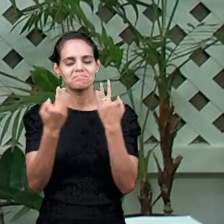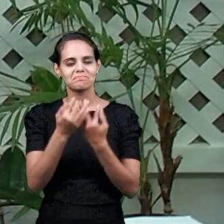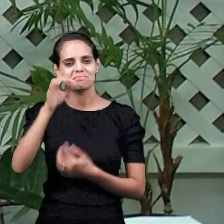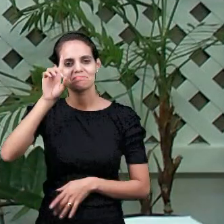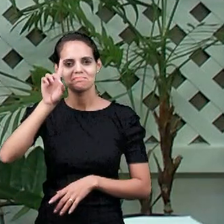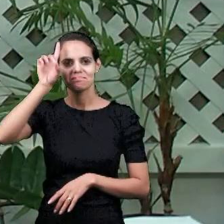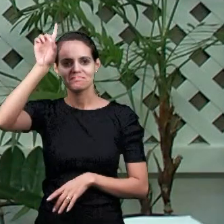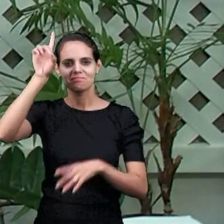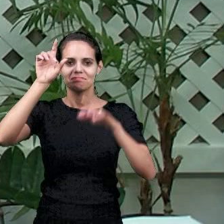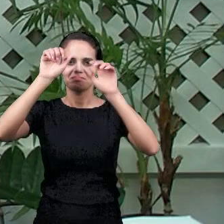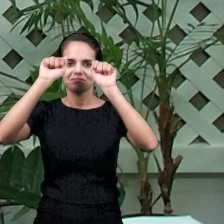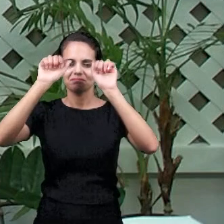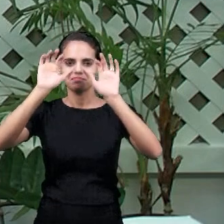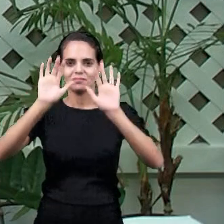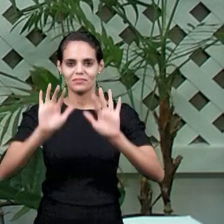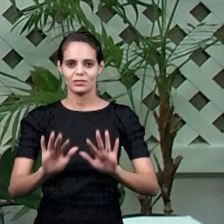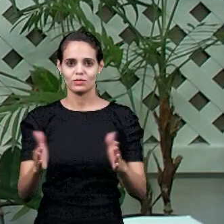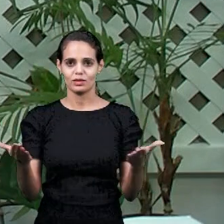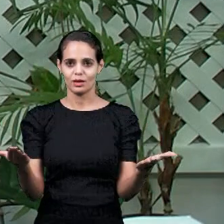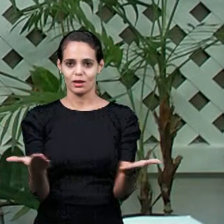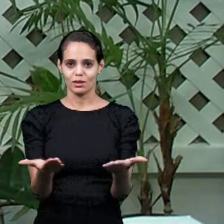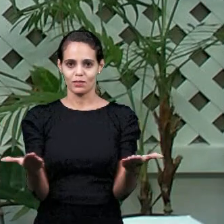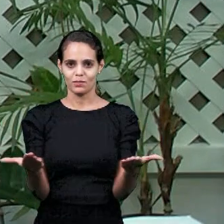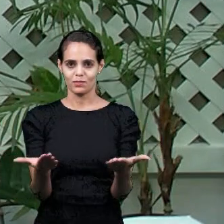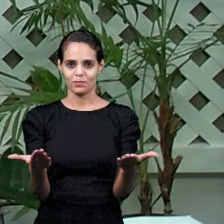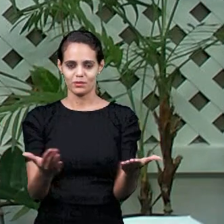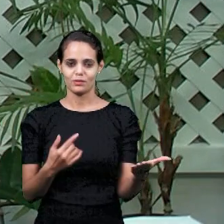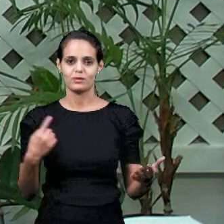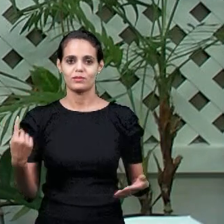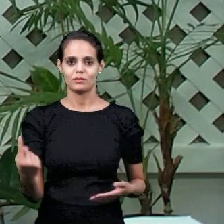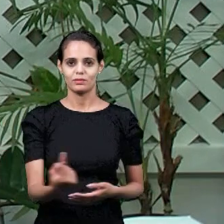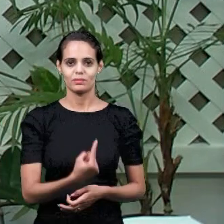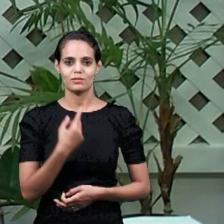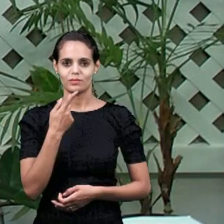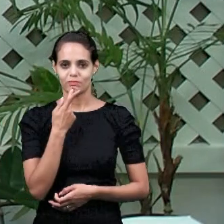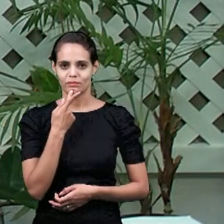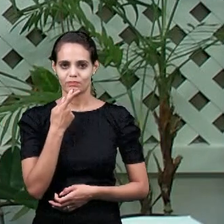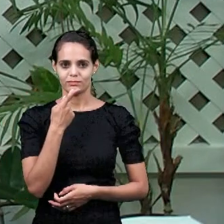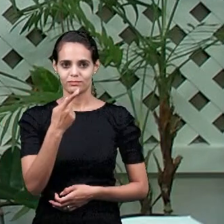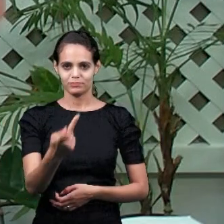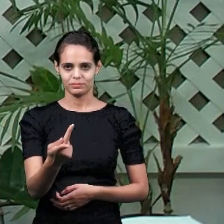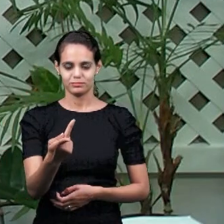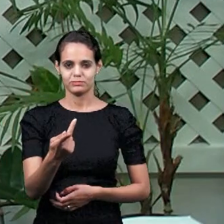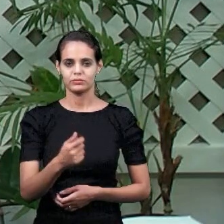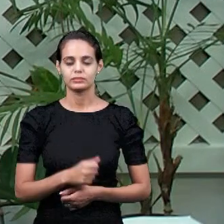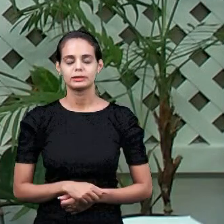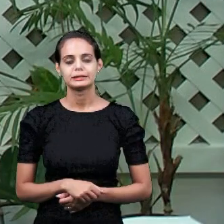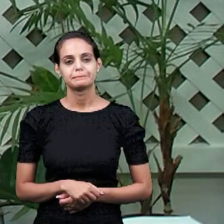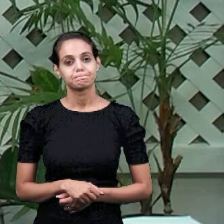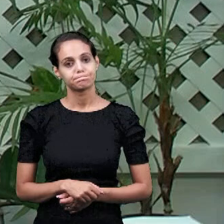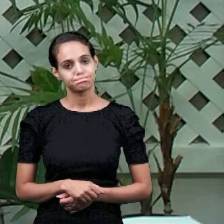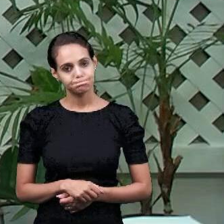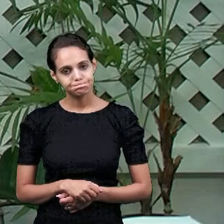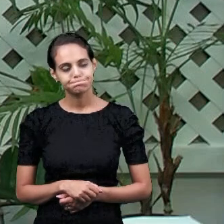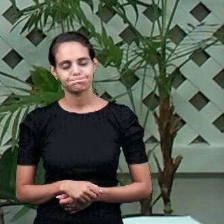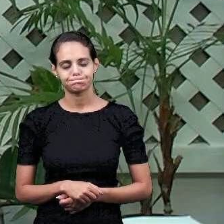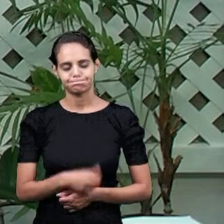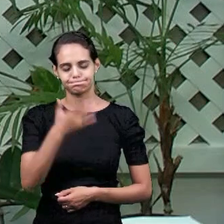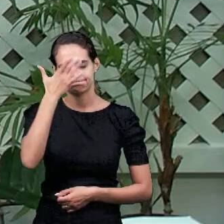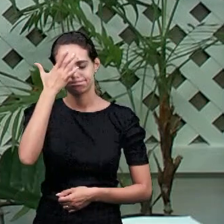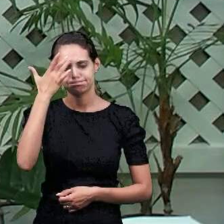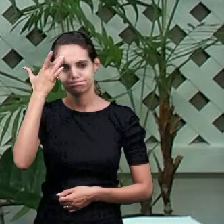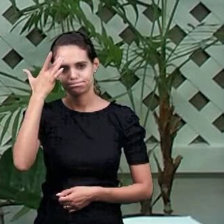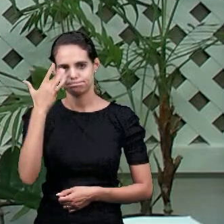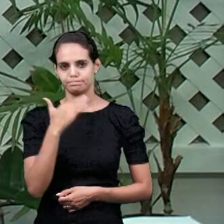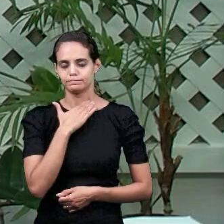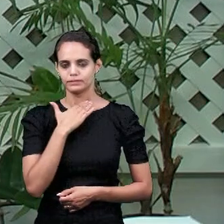des membres de sa famille. Que Dieu vous bénisse, ma sœur. Mais bien aimés, nous avons une note ici de décès, quelques notes de décès.